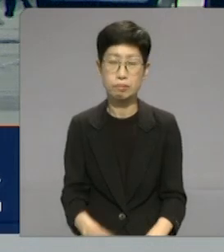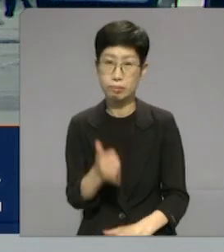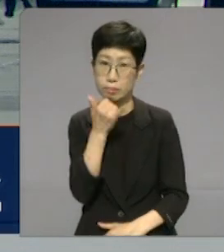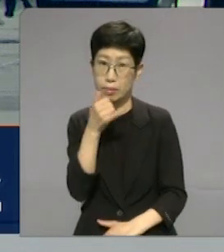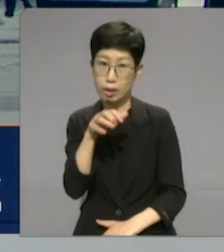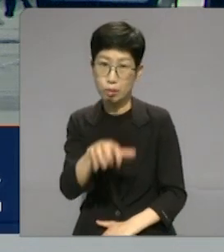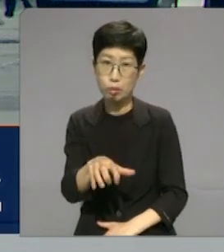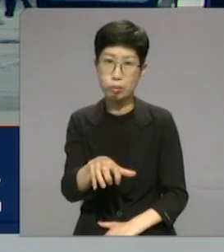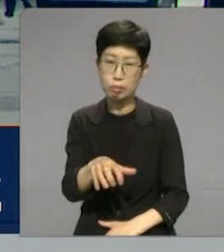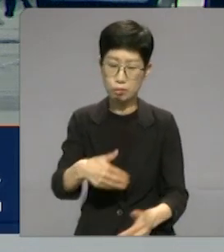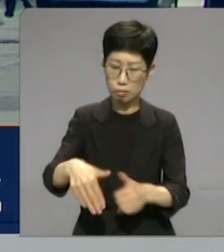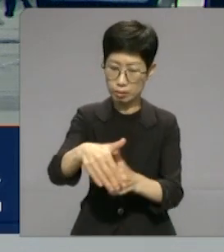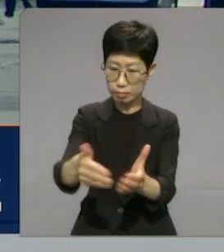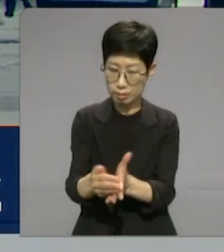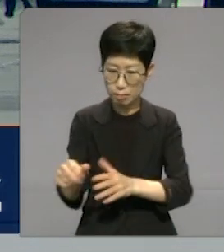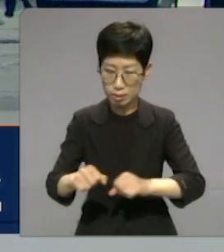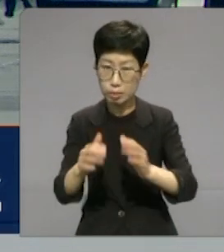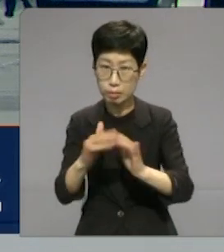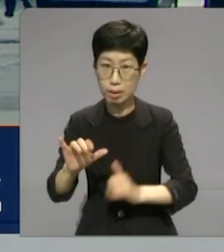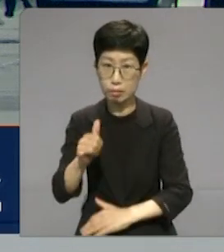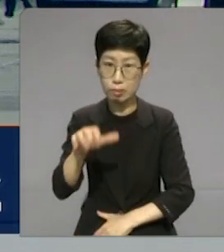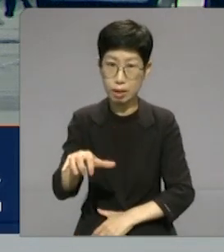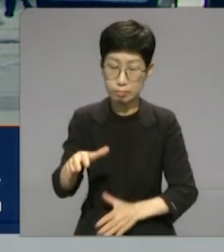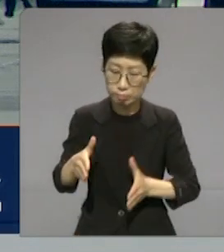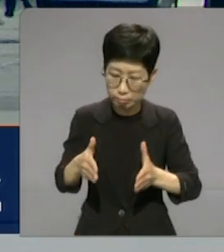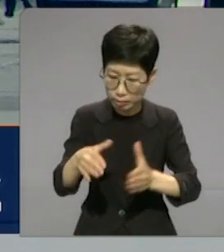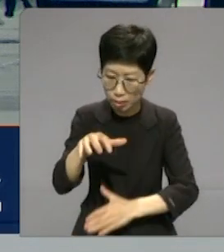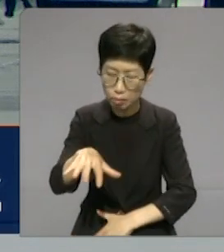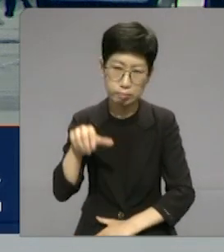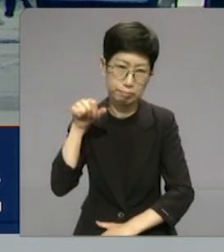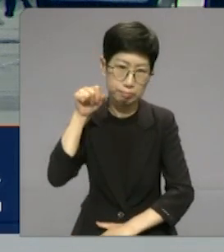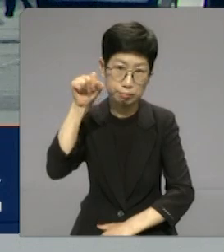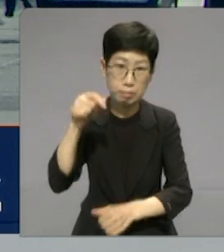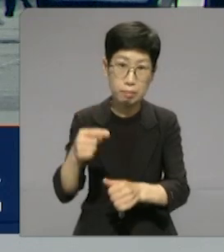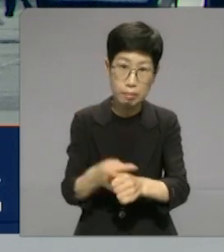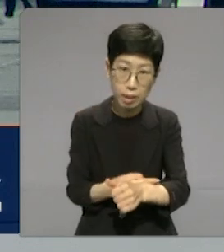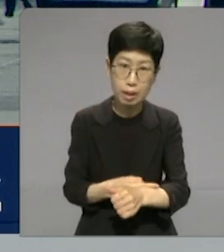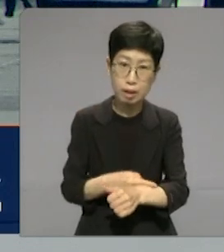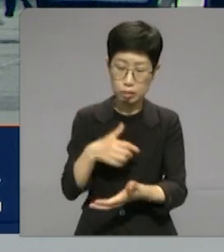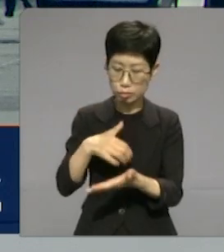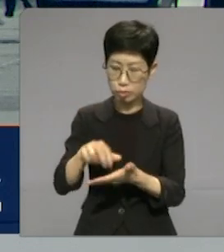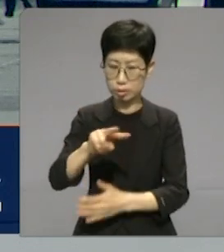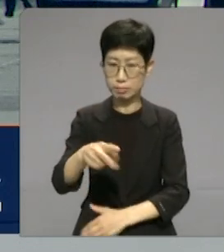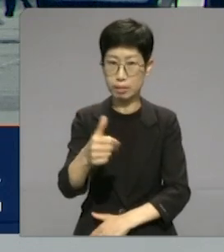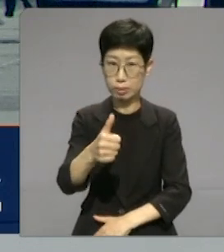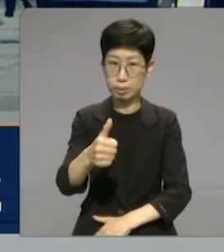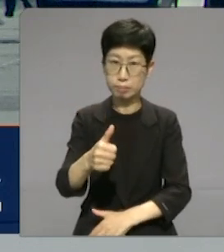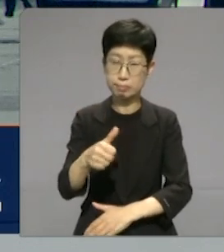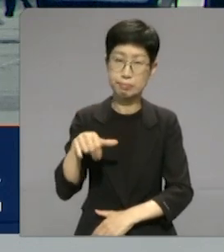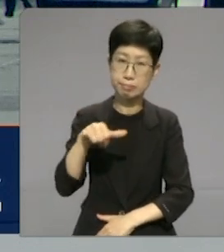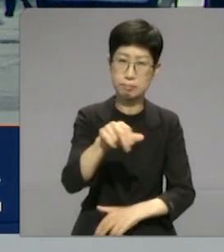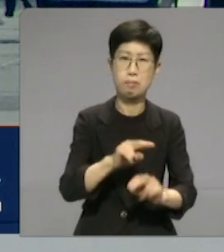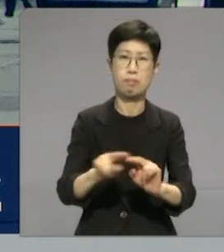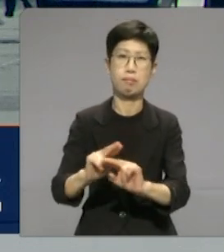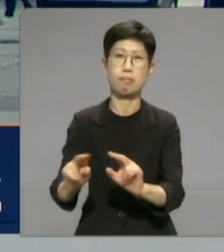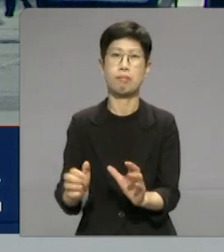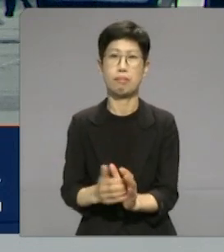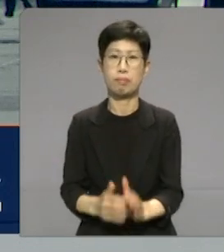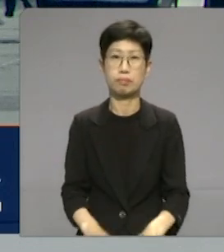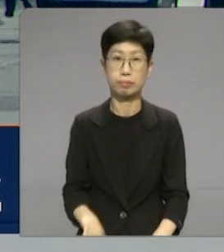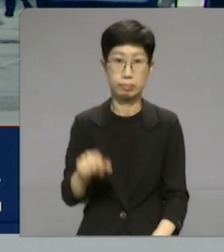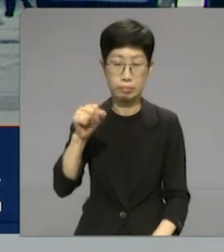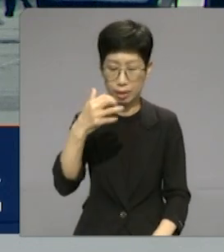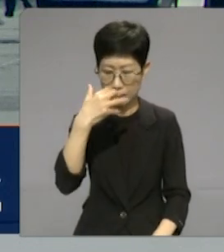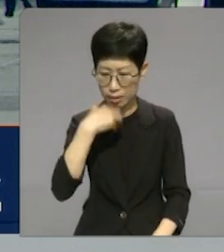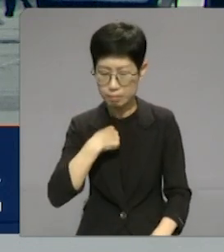독일에서 기후단체 활동가들이 공항 활주로에서 시위를 벌이면서 최소 250편의 항공편이 취소됐습니다. 시위